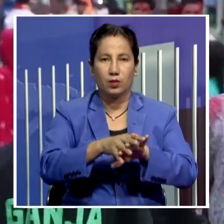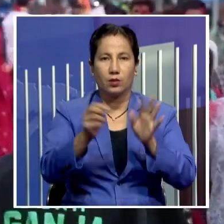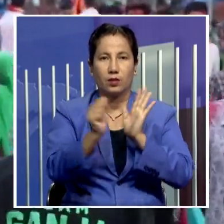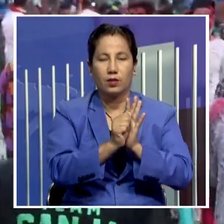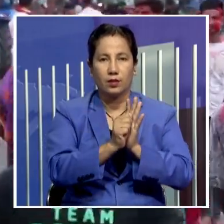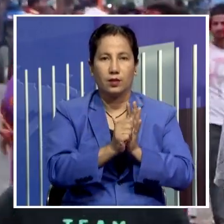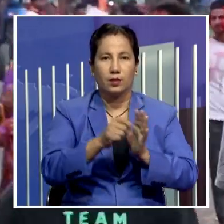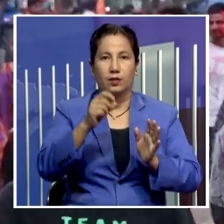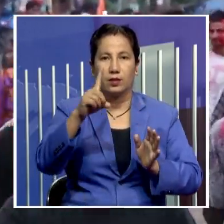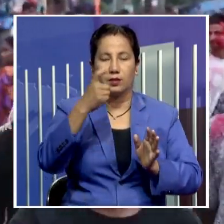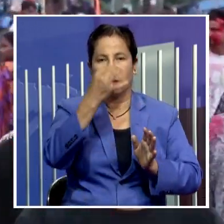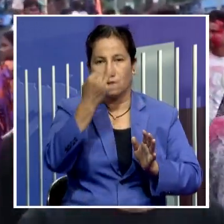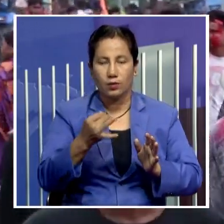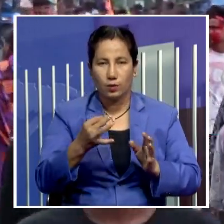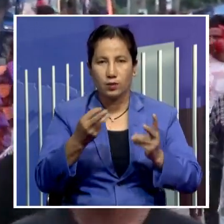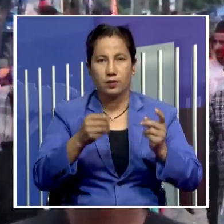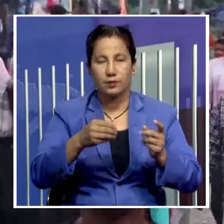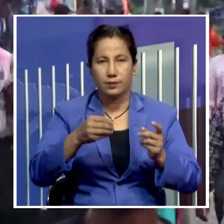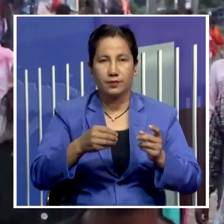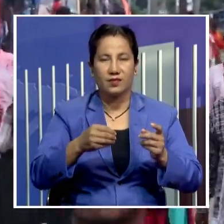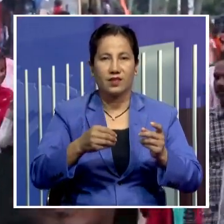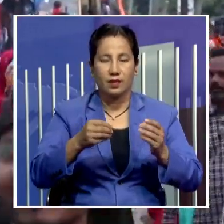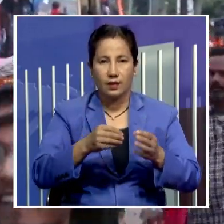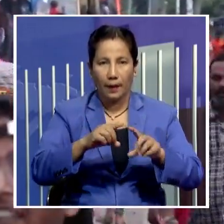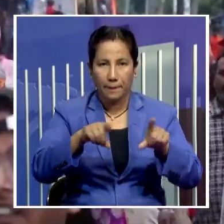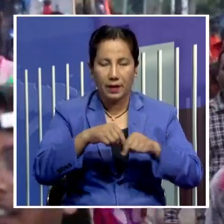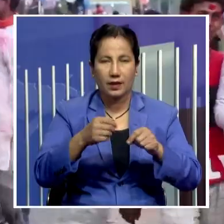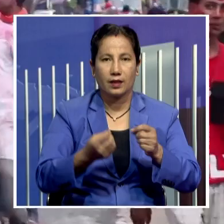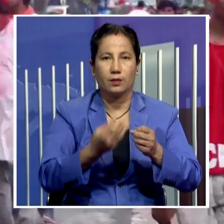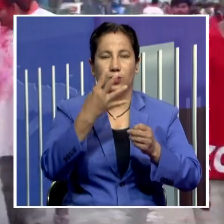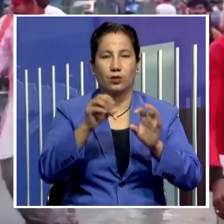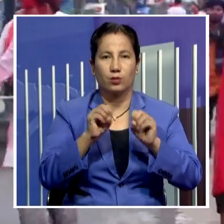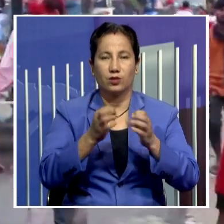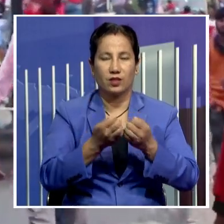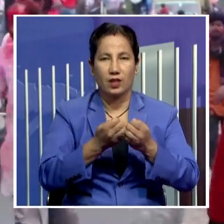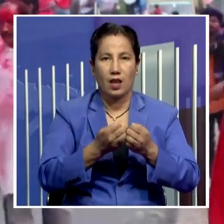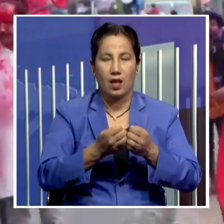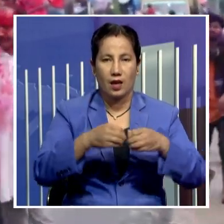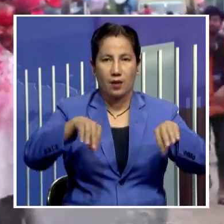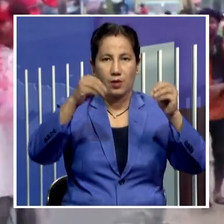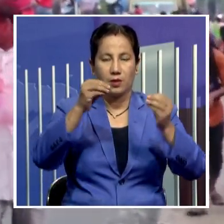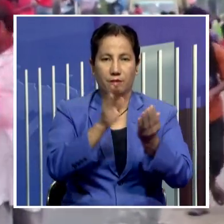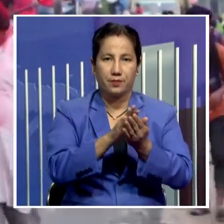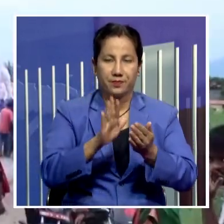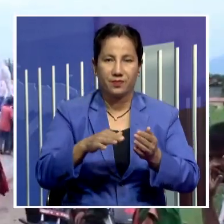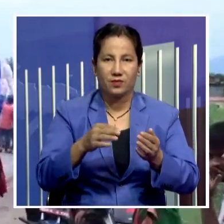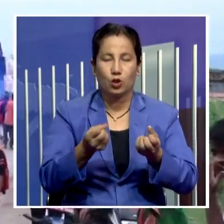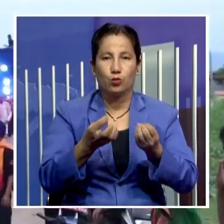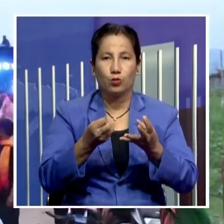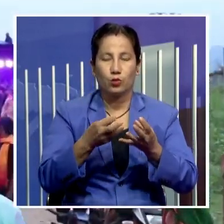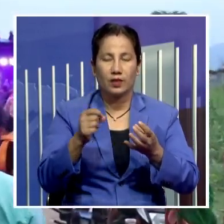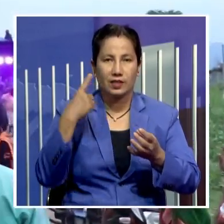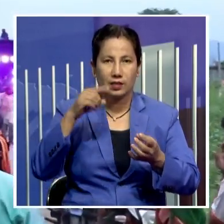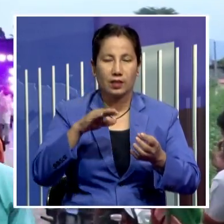अग्रसरतामा सयौंको संख्यामा दुर्गा भवानीको माटाका मूर्तिहरू तयार गरी पूजा आजाका लागि प्रदर्शनमा राखिएको थियो। फूलपातीका